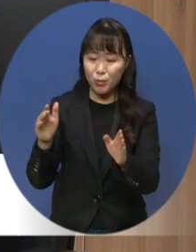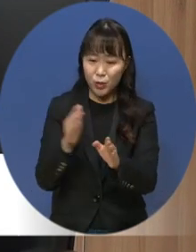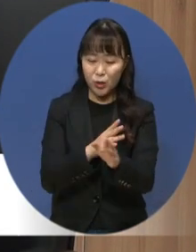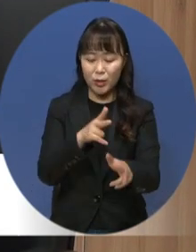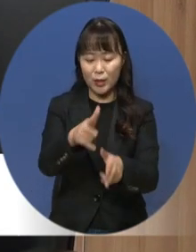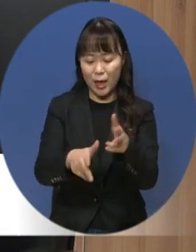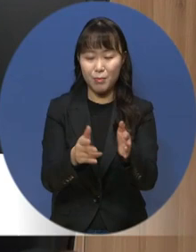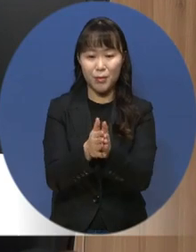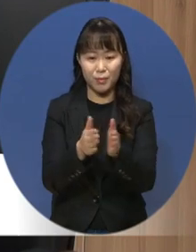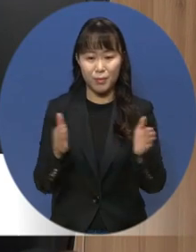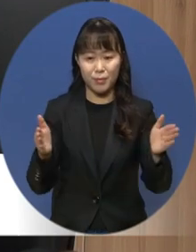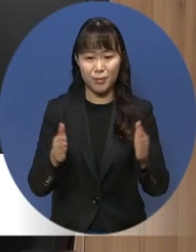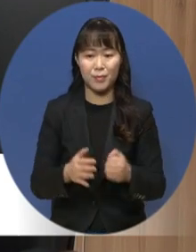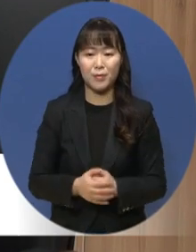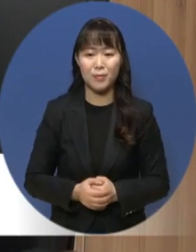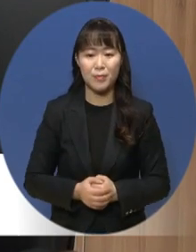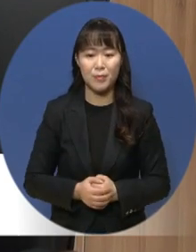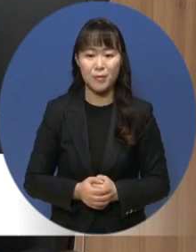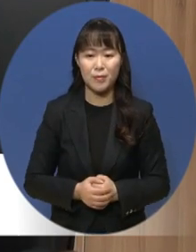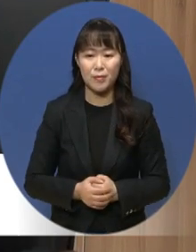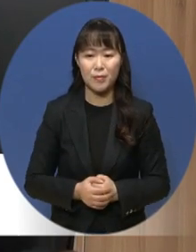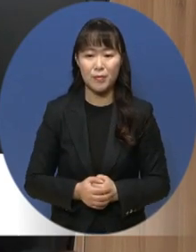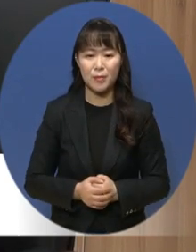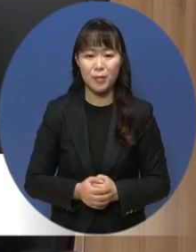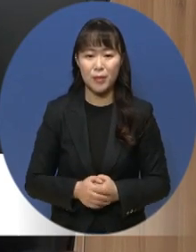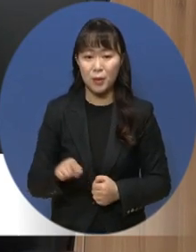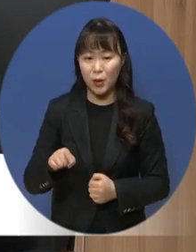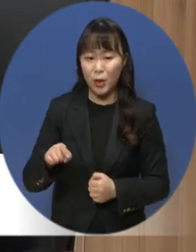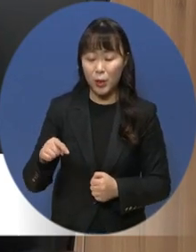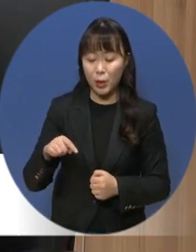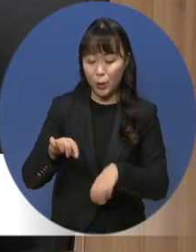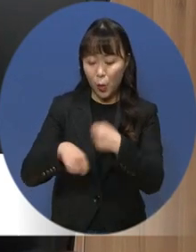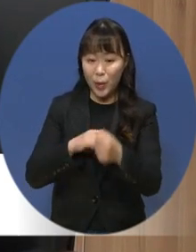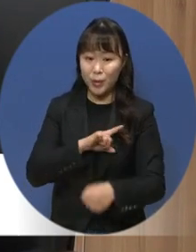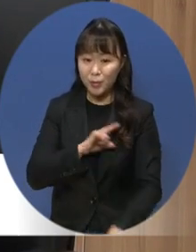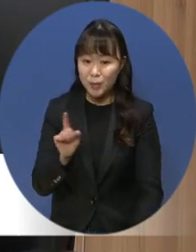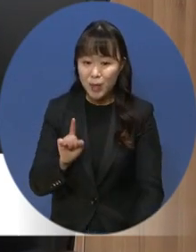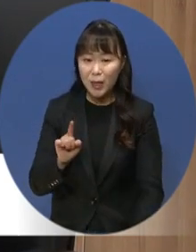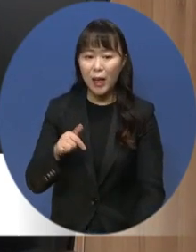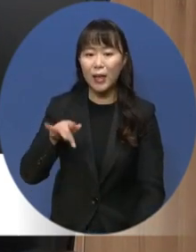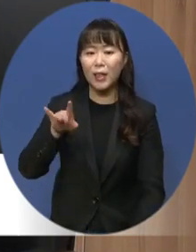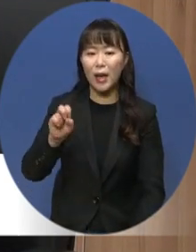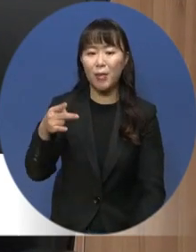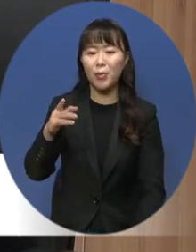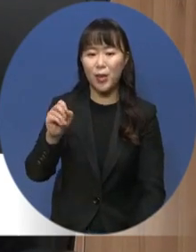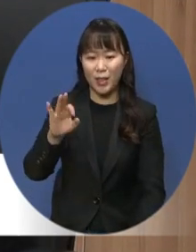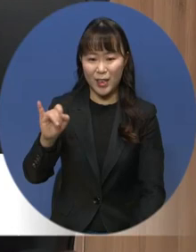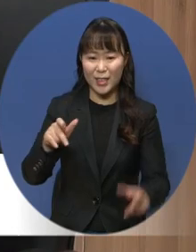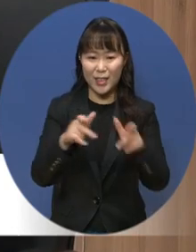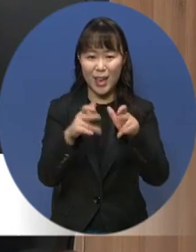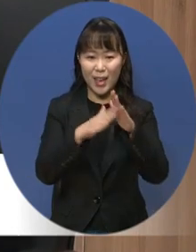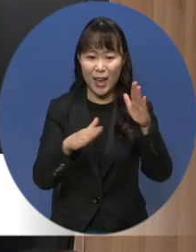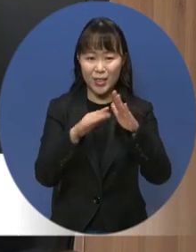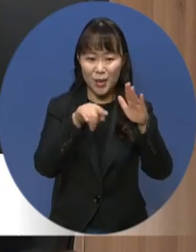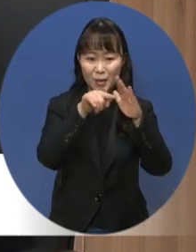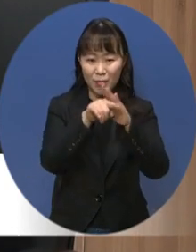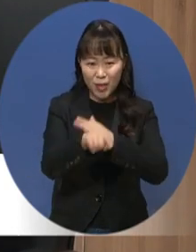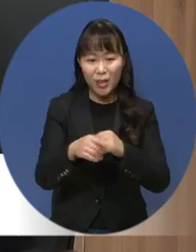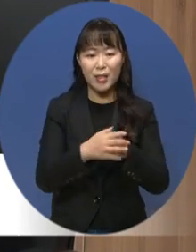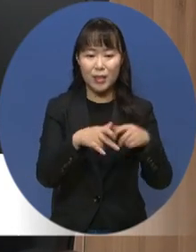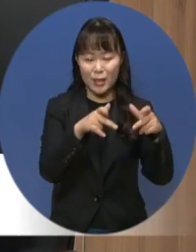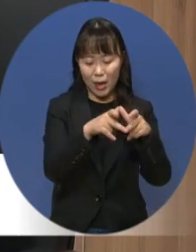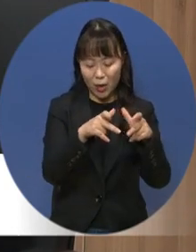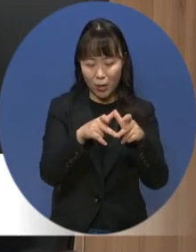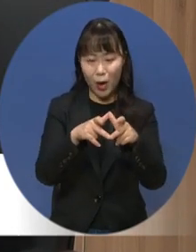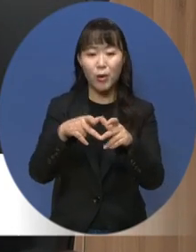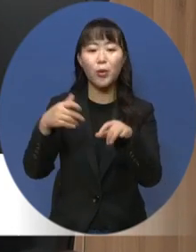2019년도부터 사업을 진행을 해왔고요. 반려로봇 감동이가 장애인 가정에 방문을 해서